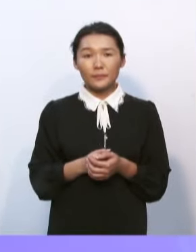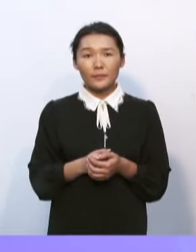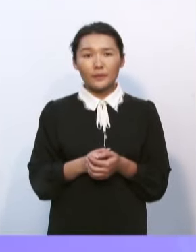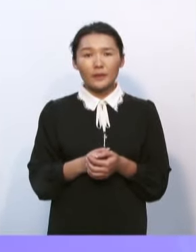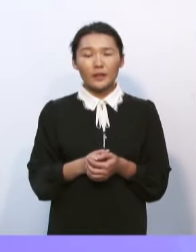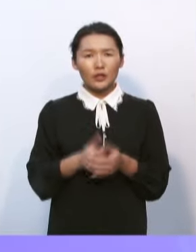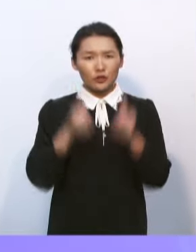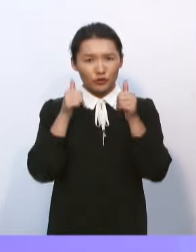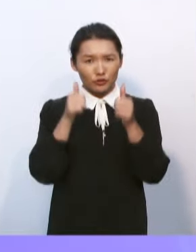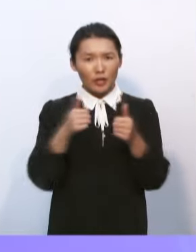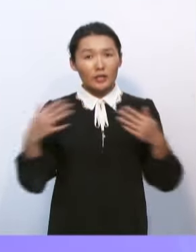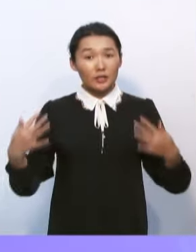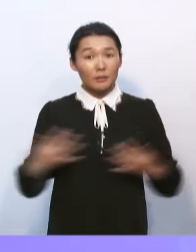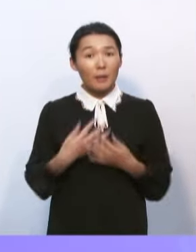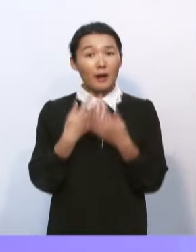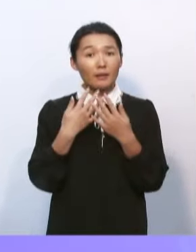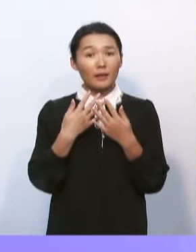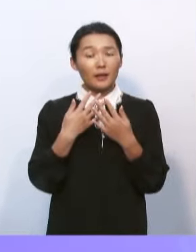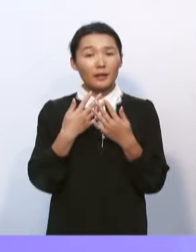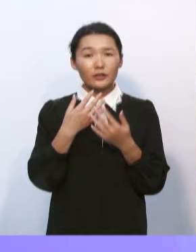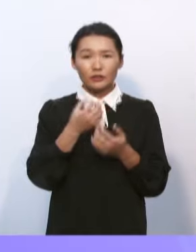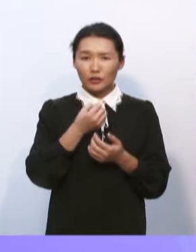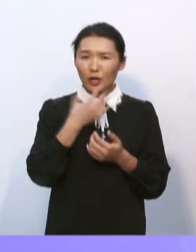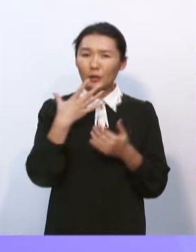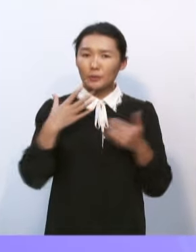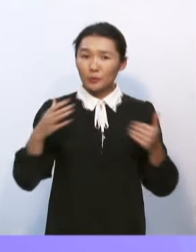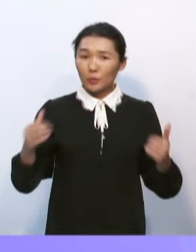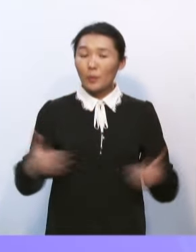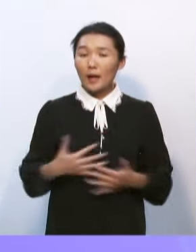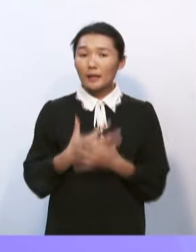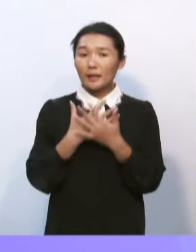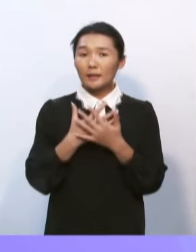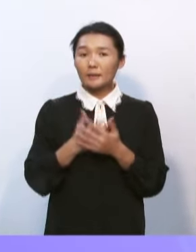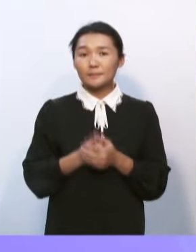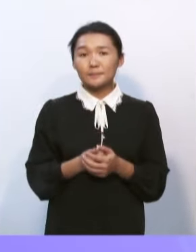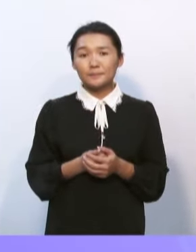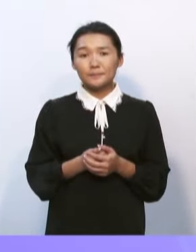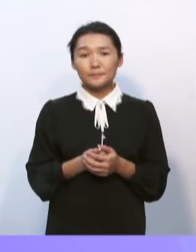Жакшы маанай, жагымдуу маанай.